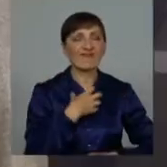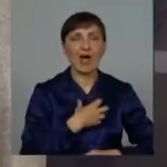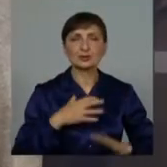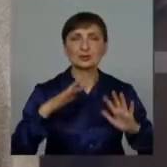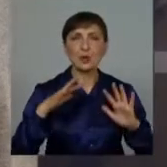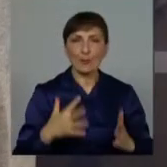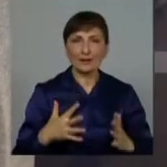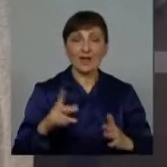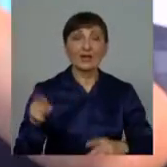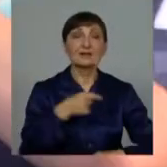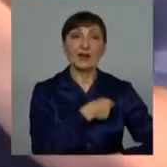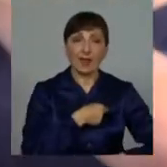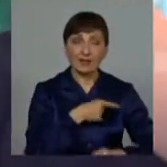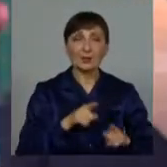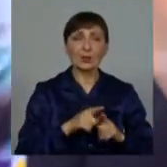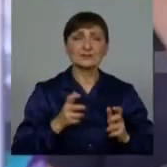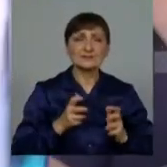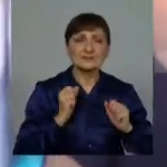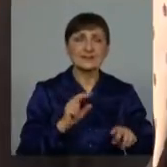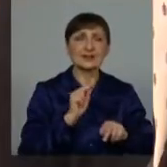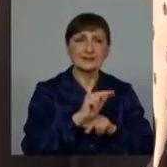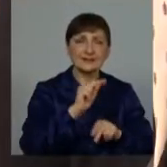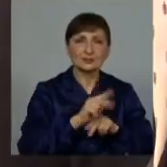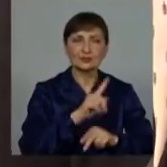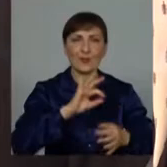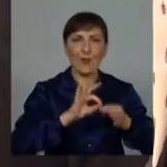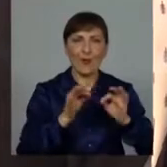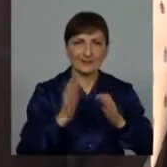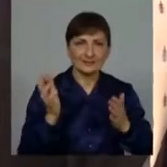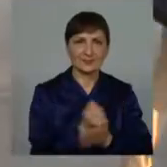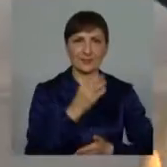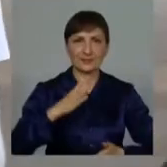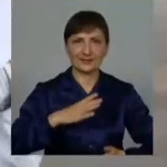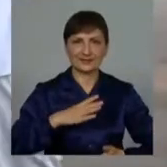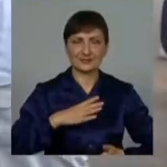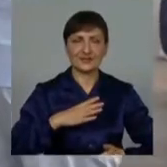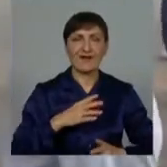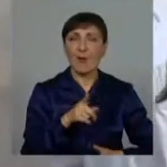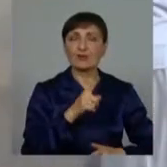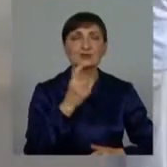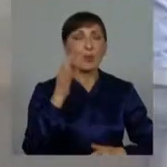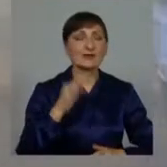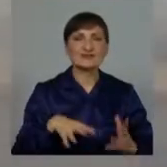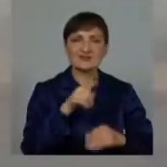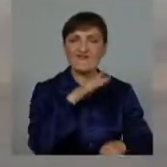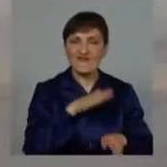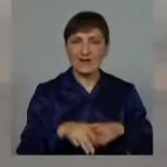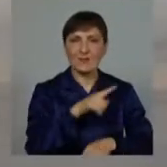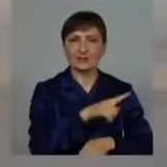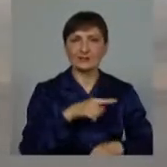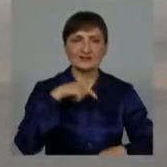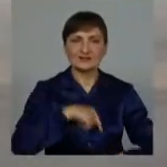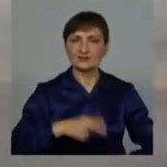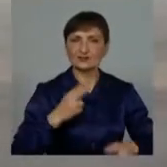событие. Как и для тренеров, которые вложили немало сил, чтобы достичь олимпийского результата. Сработал на все 100%. Показал железные